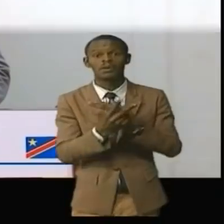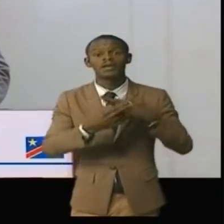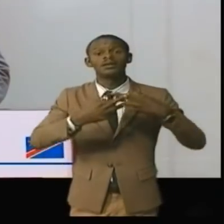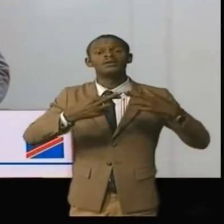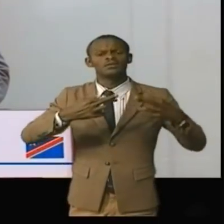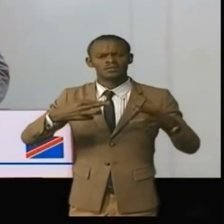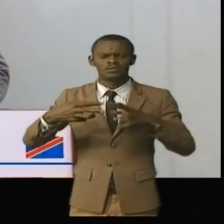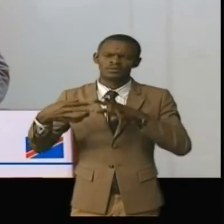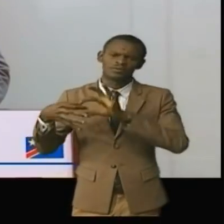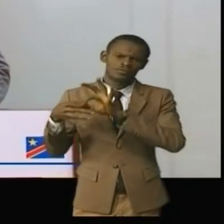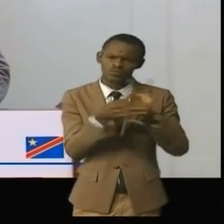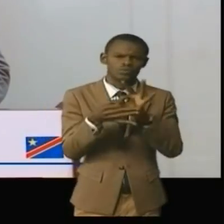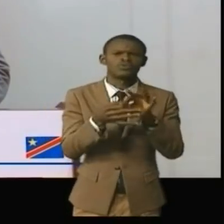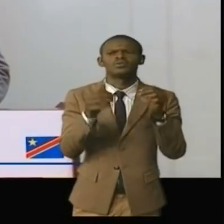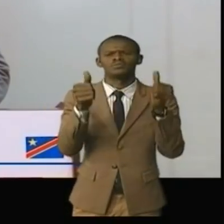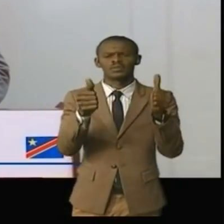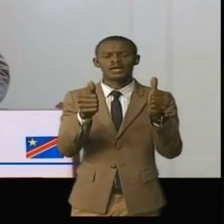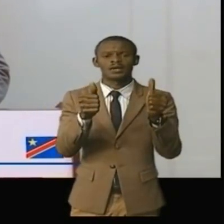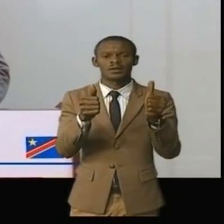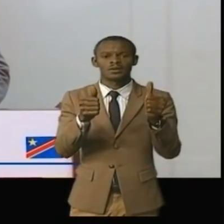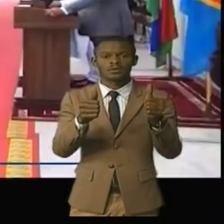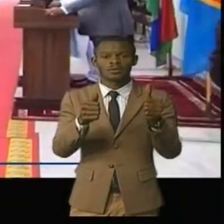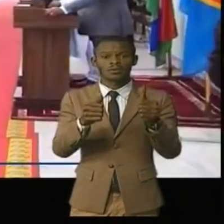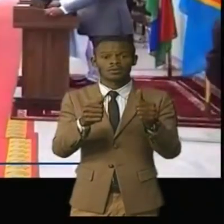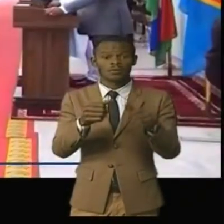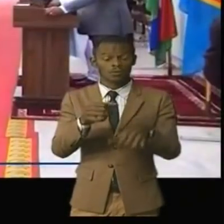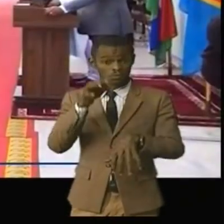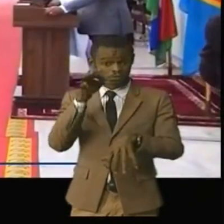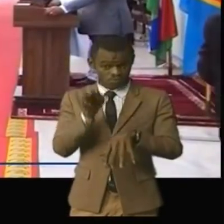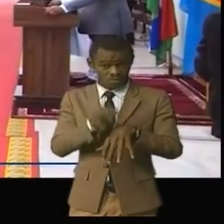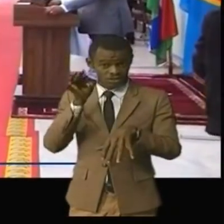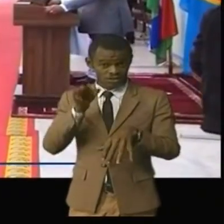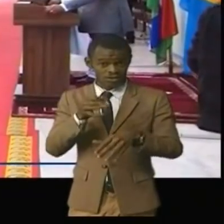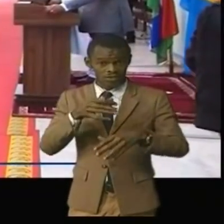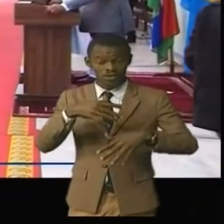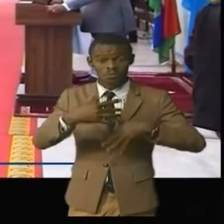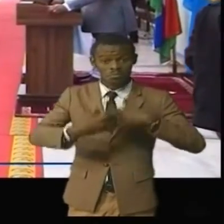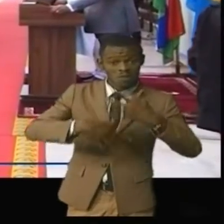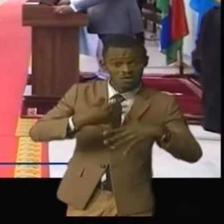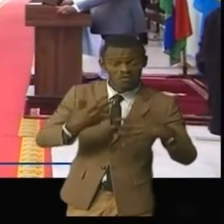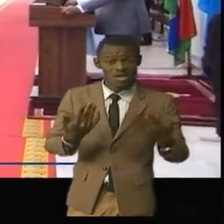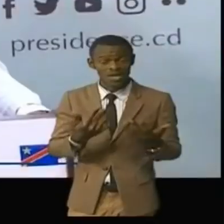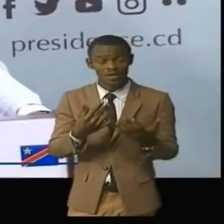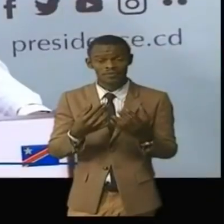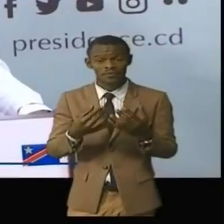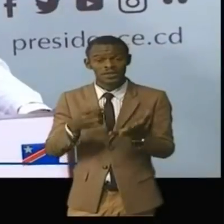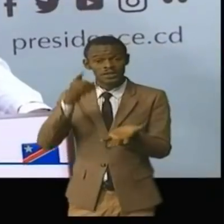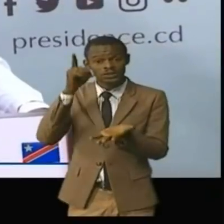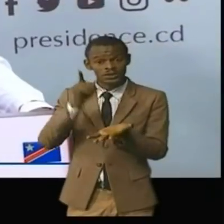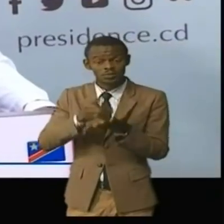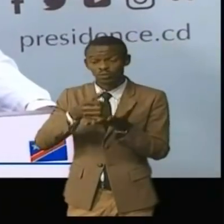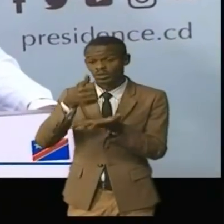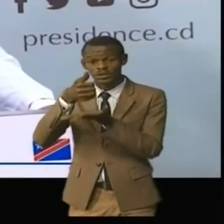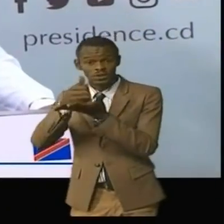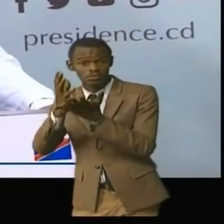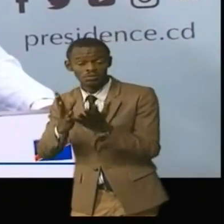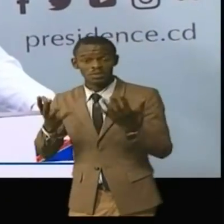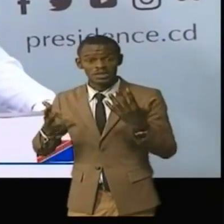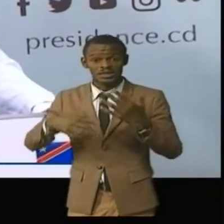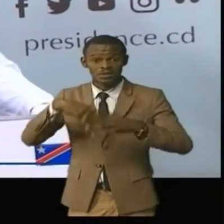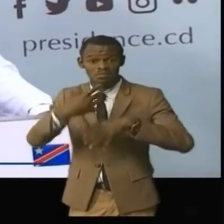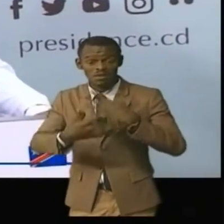l'État. Des opportunités d'affaires, le renforcement de la diplomatie et de la coopération bilatérale entre Kinshasa et